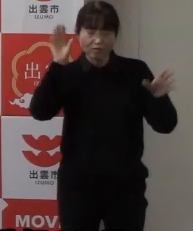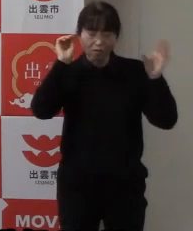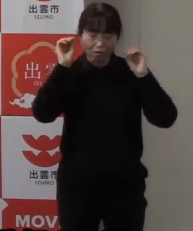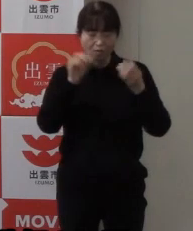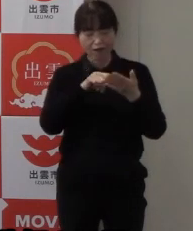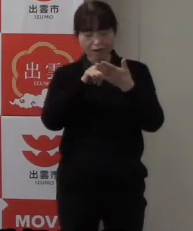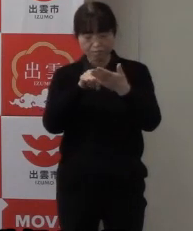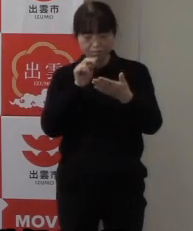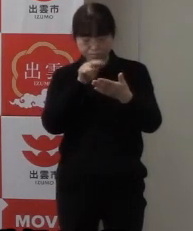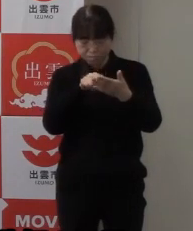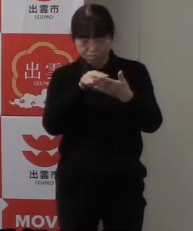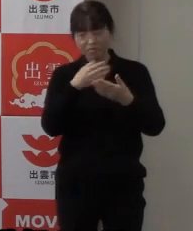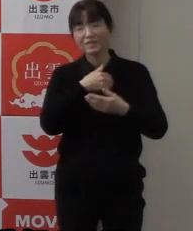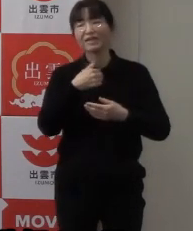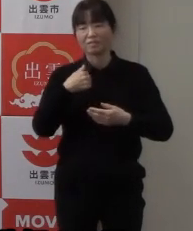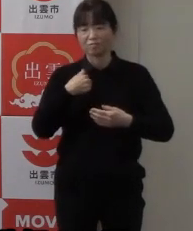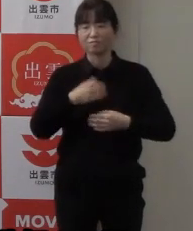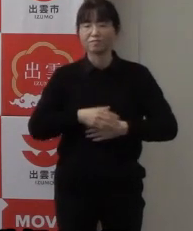であります。